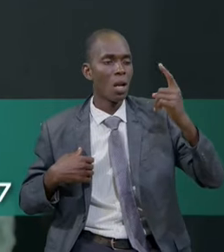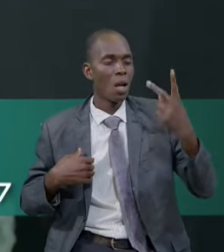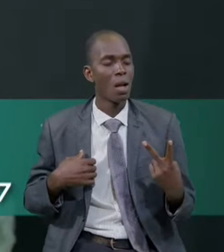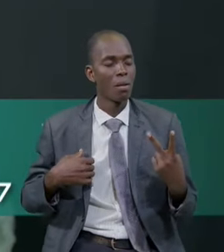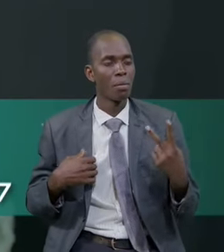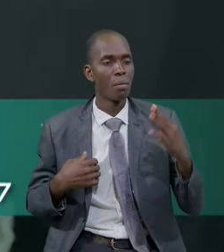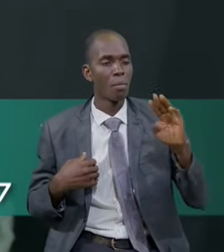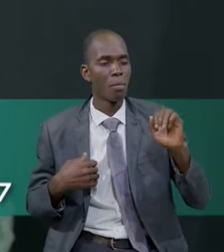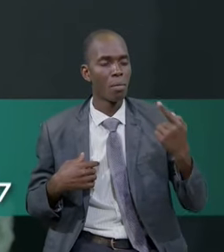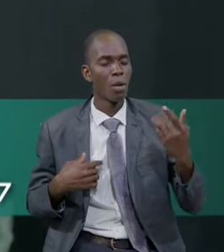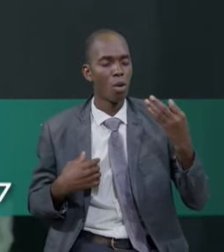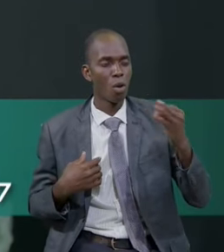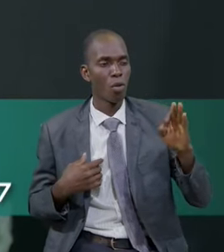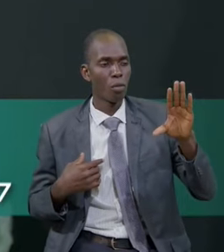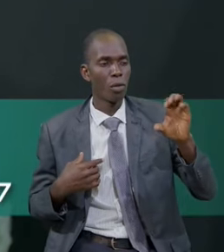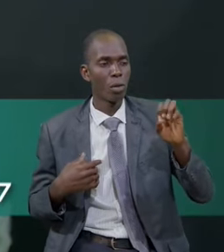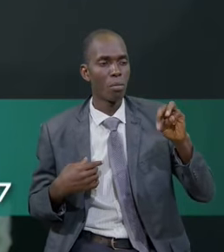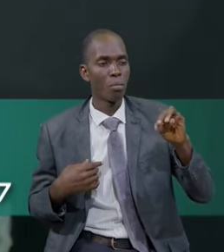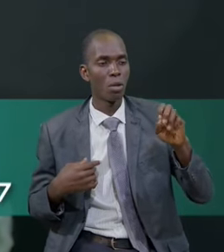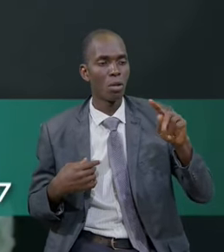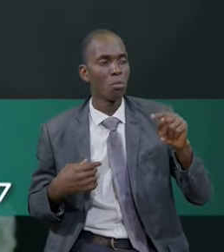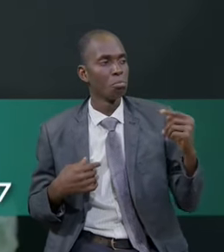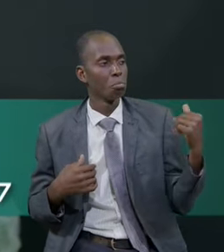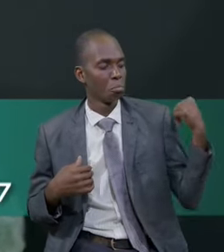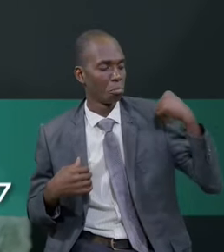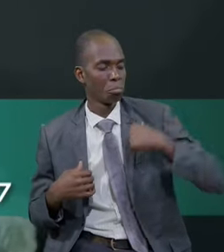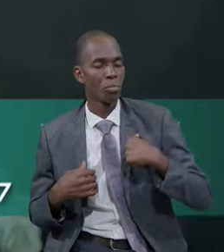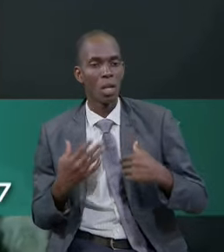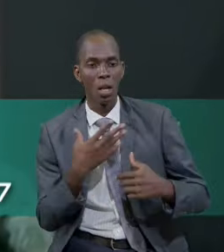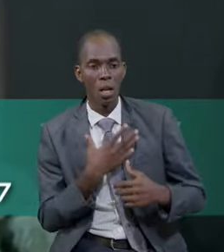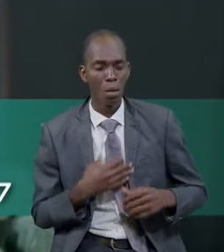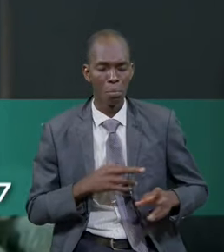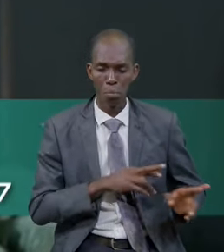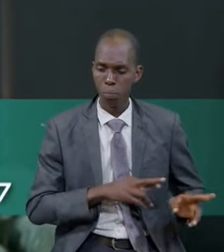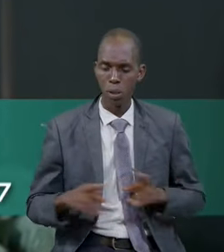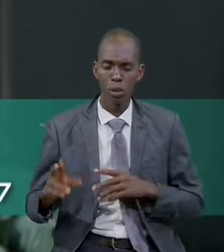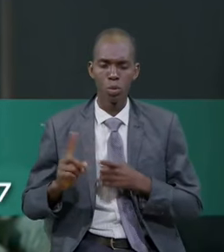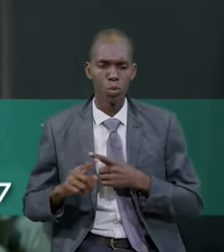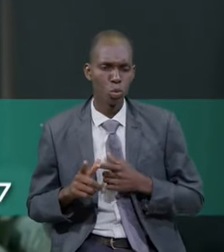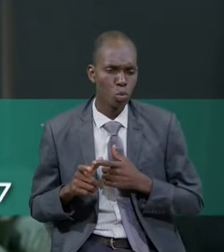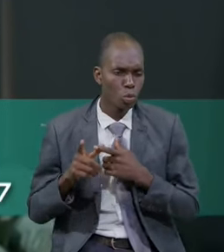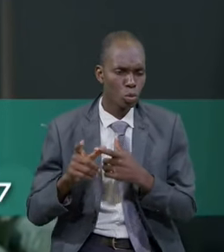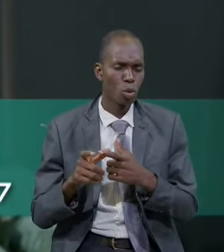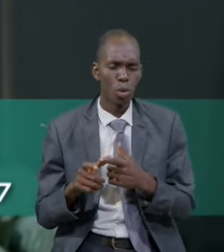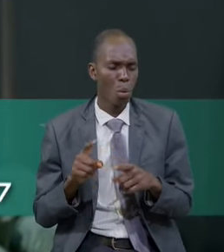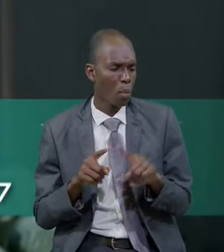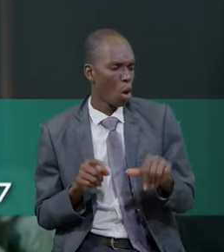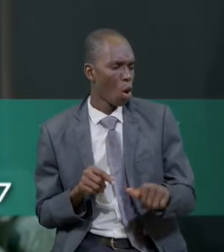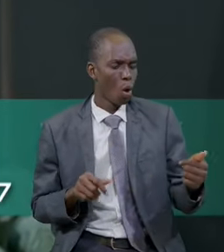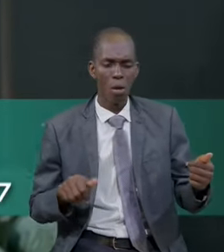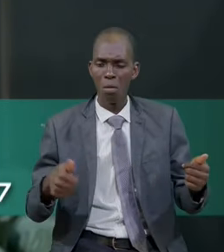ciment attaché à son dos et il veut courir avec les autres qui n'ont aucun sac, aucun poids sur